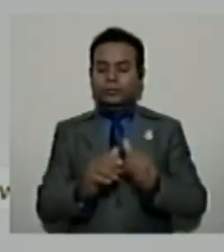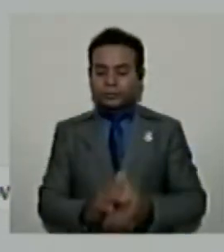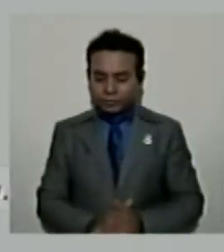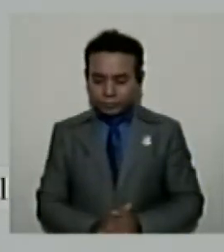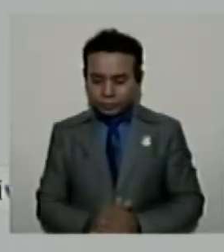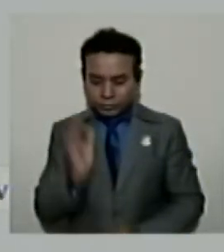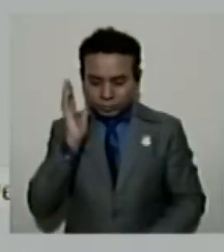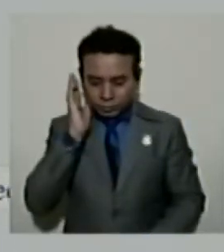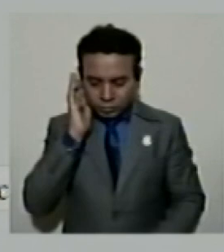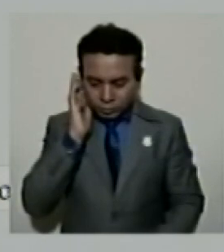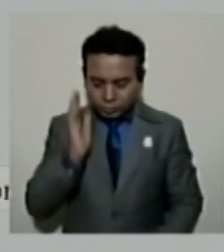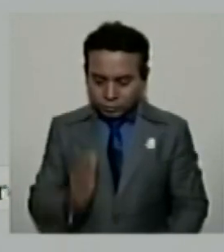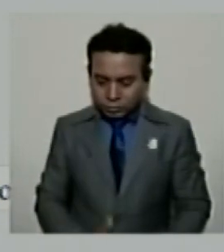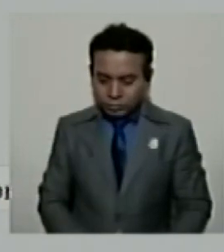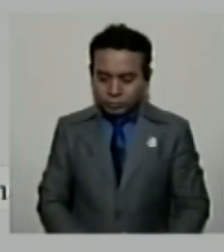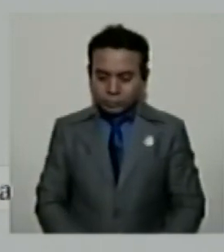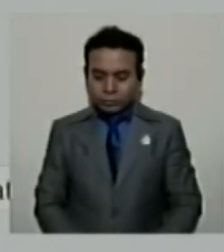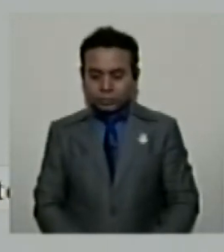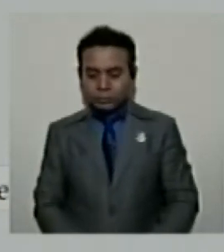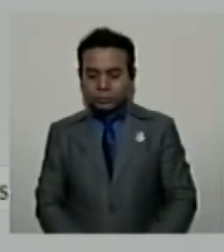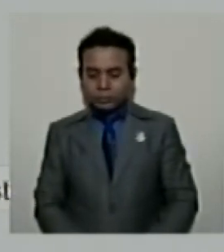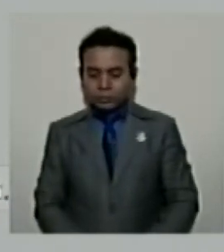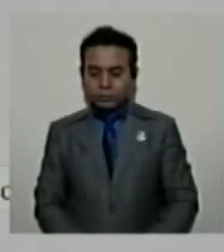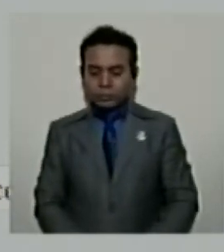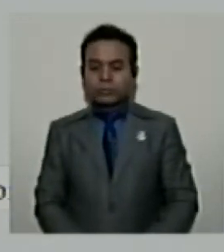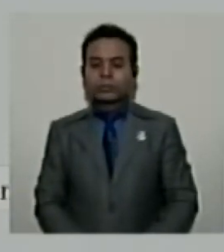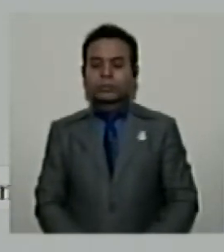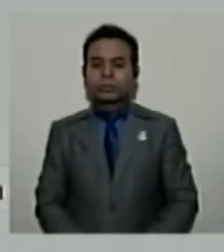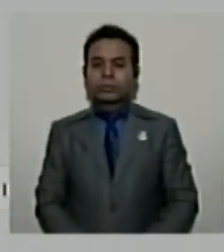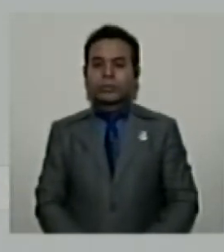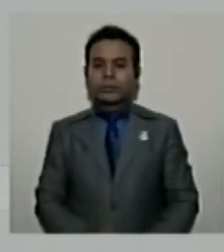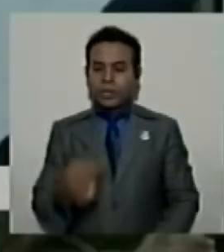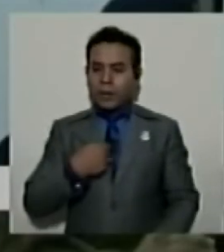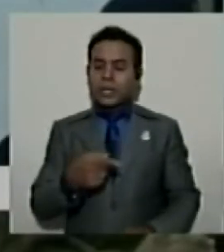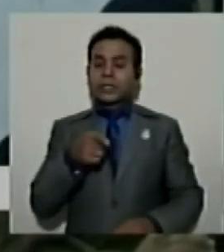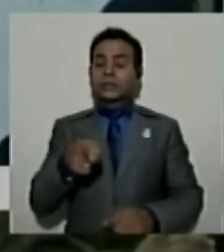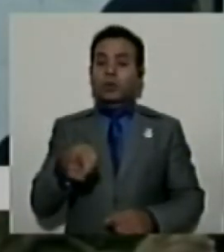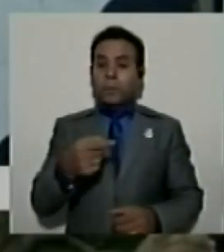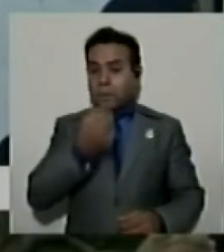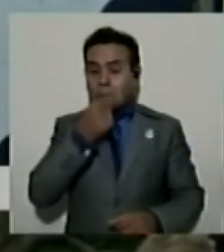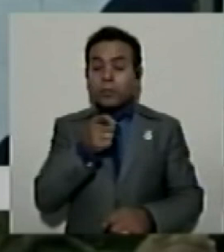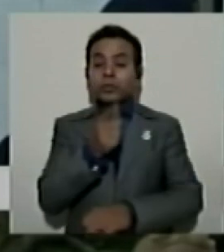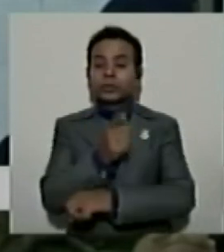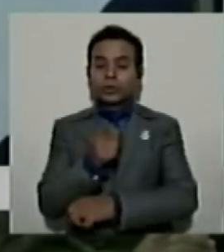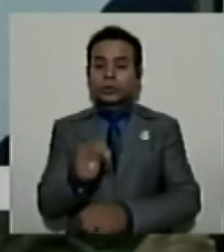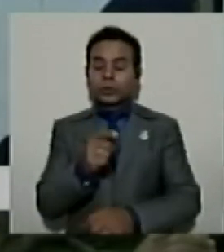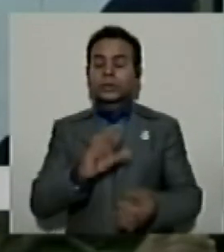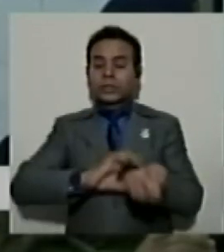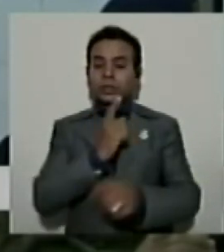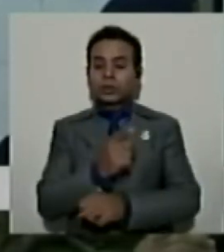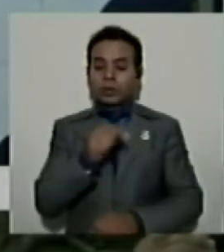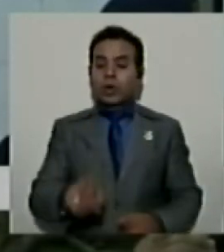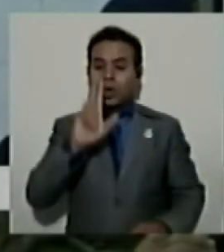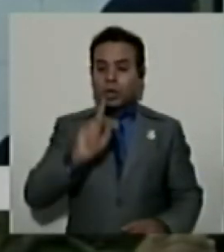এবং আমি স্বাস্থ্য অধিদপ্তরের অতিরিক্ত মহাপরিচালক প্রশাসন অধ্যাপক ডাক্তার নাসিমা সুলতানা। আমি প্রথমেই